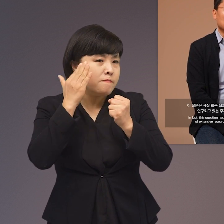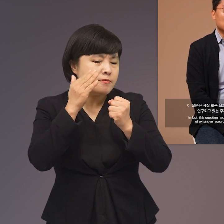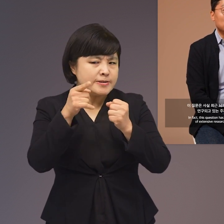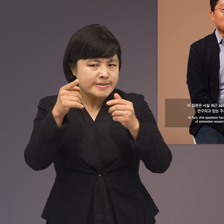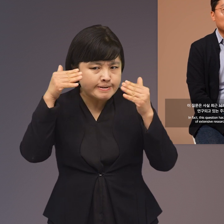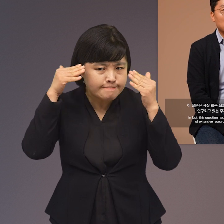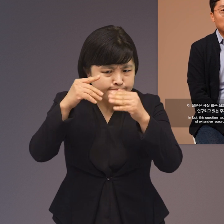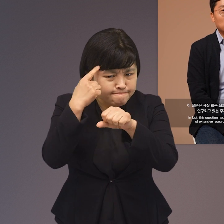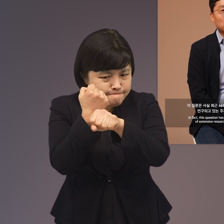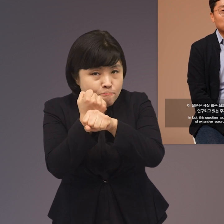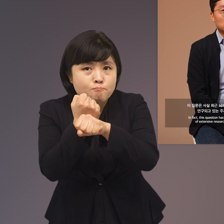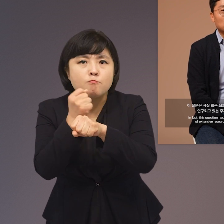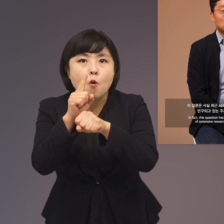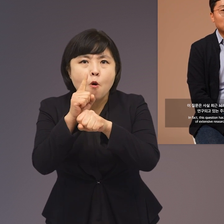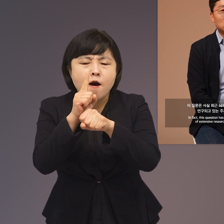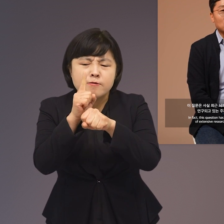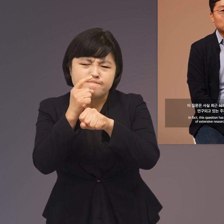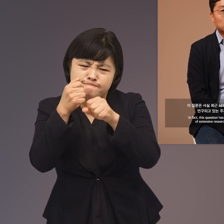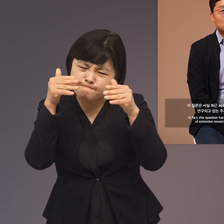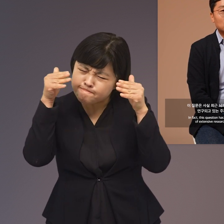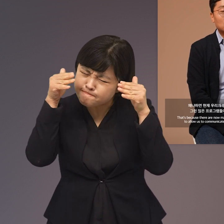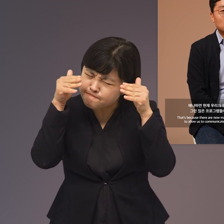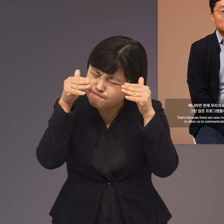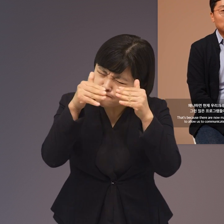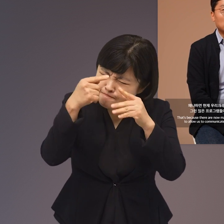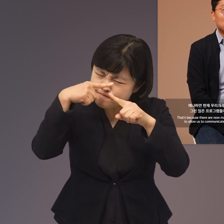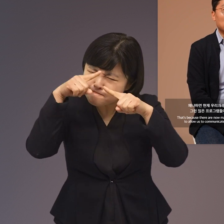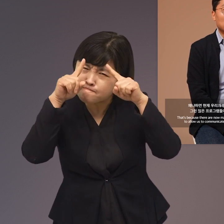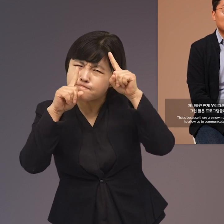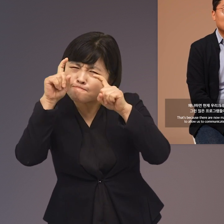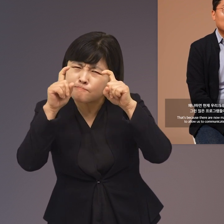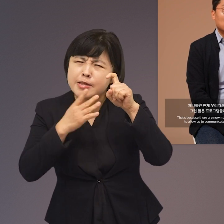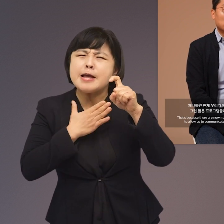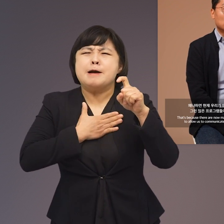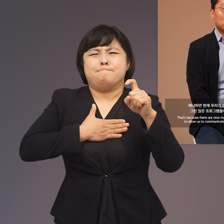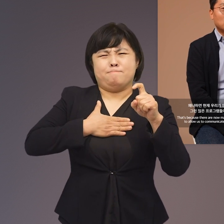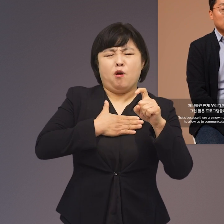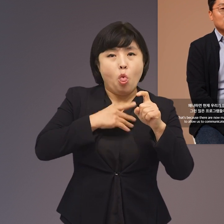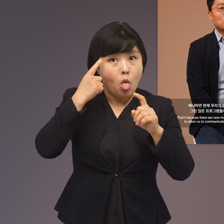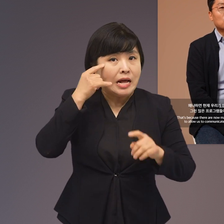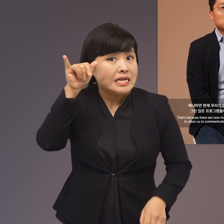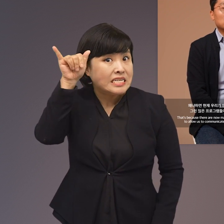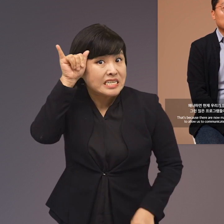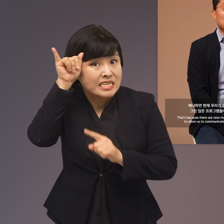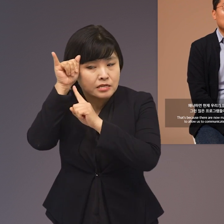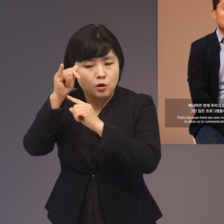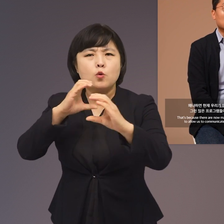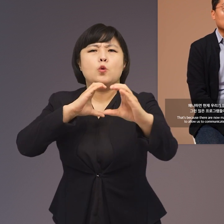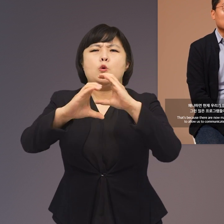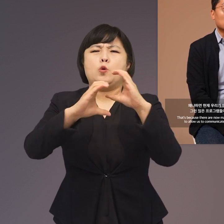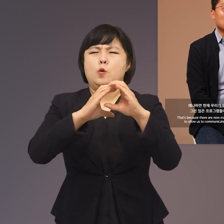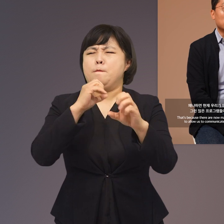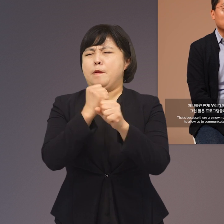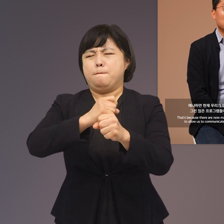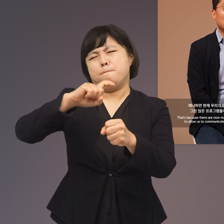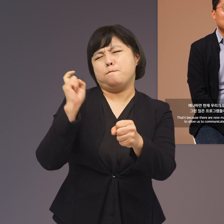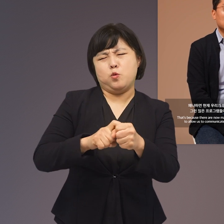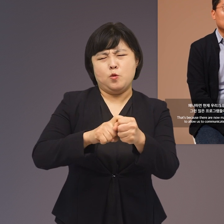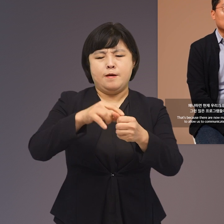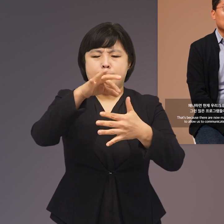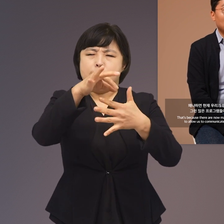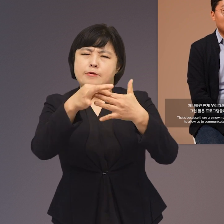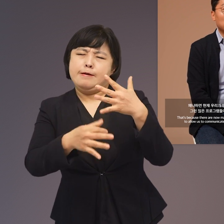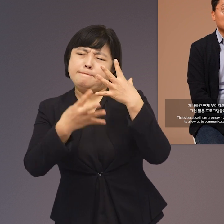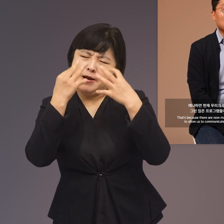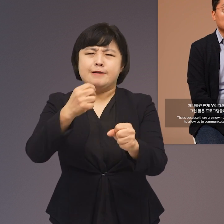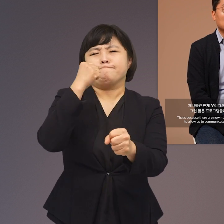굉장히 열심히 연구되고 있는 주제이기도 합니다. 왜냐하면 현재 우리가 인공지능과 소통을 하는 그런 많은